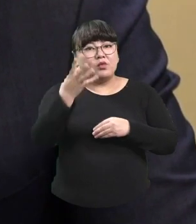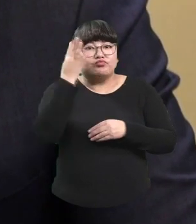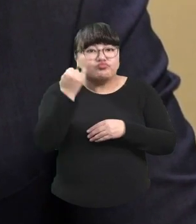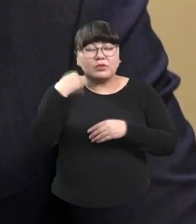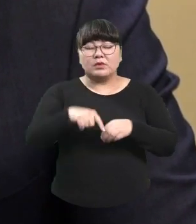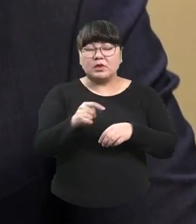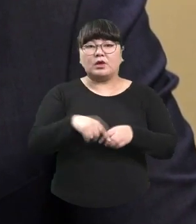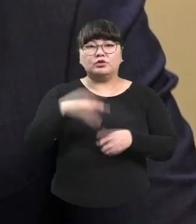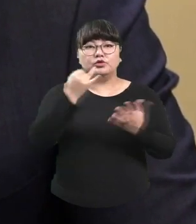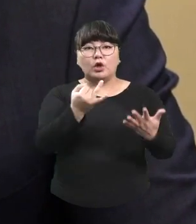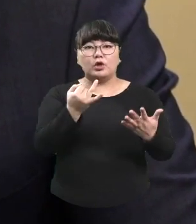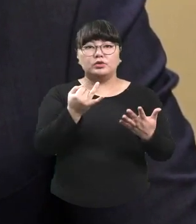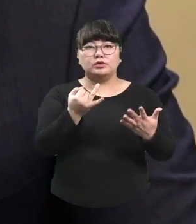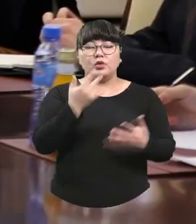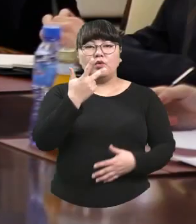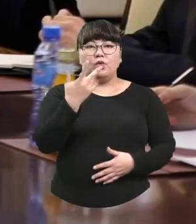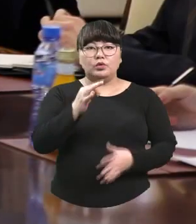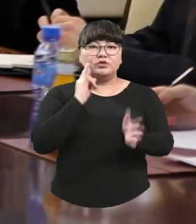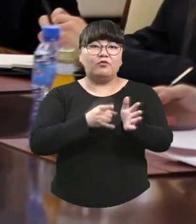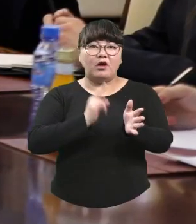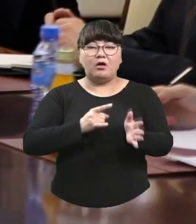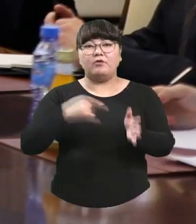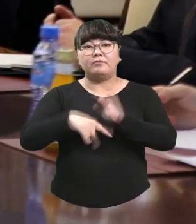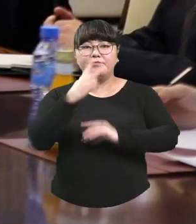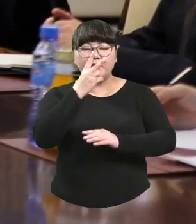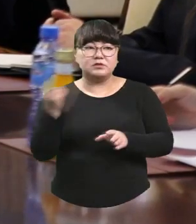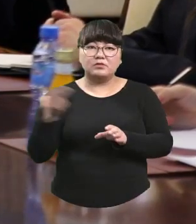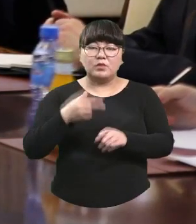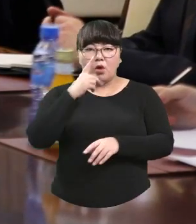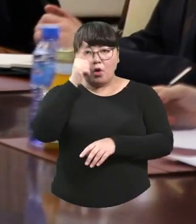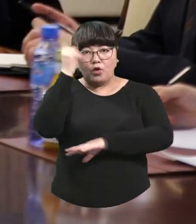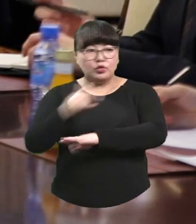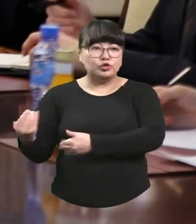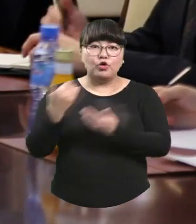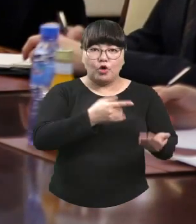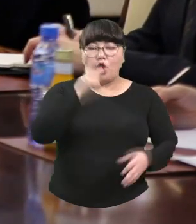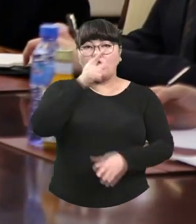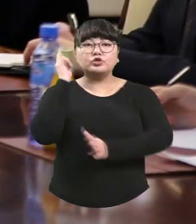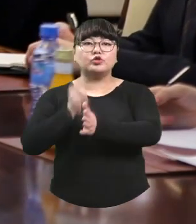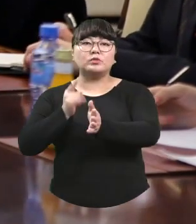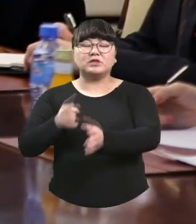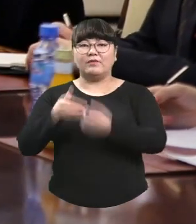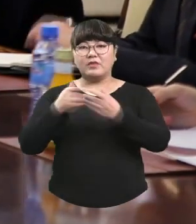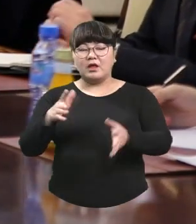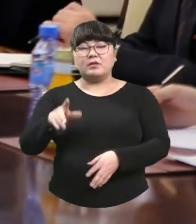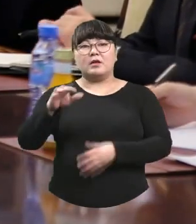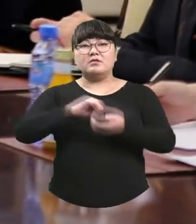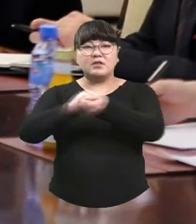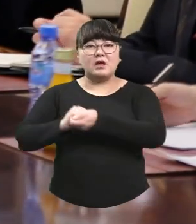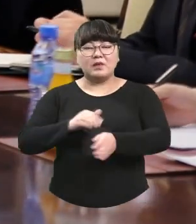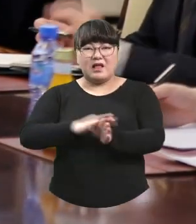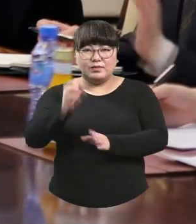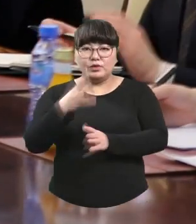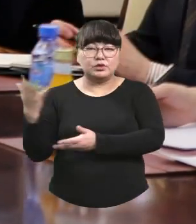ойрын хугацаанд нийтдээ 730 вагон төвшийг нийлүүлэх хуваарийг Оросын төмөр замууд нээлттэй хувьцаат